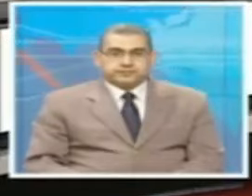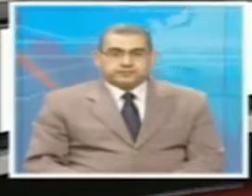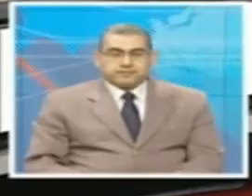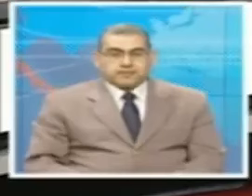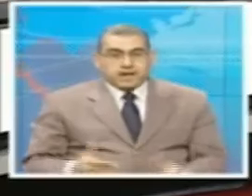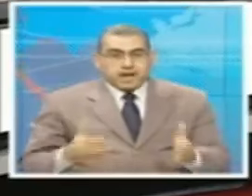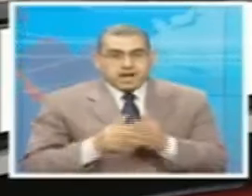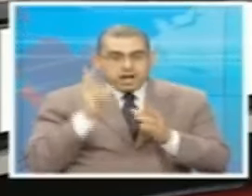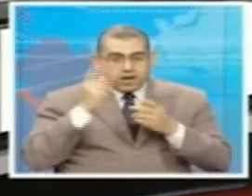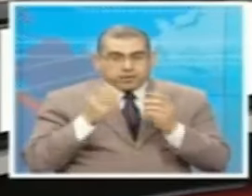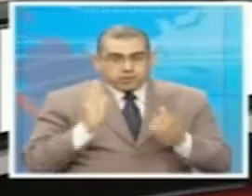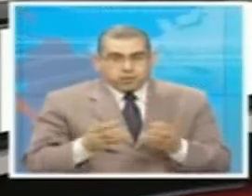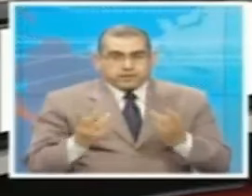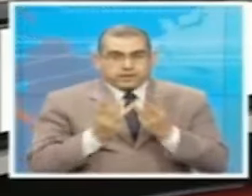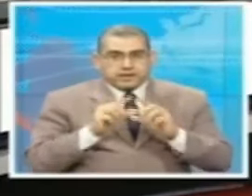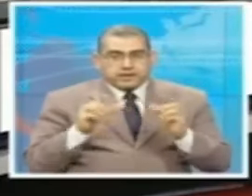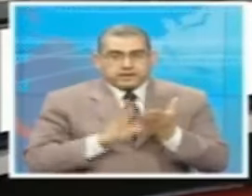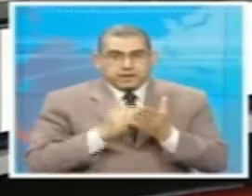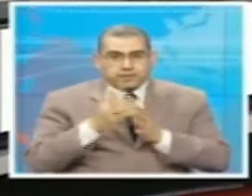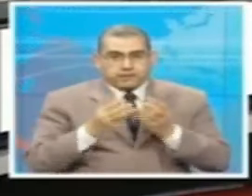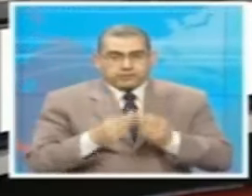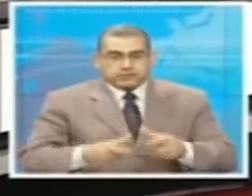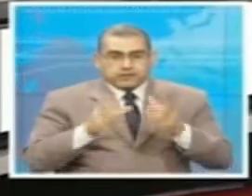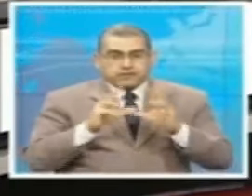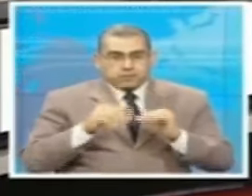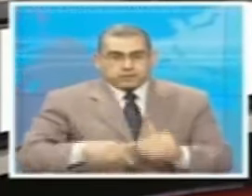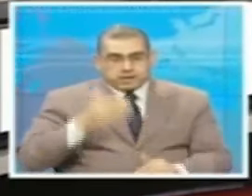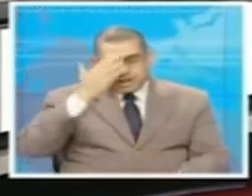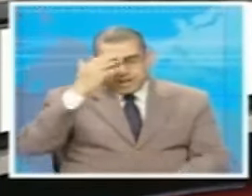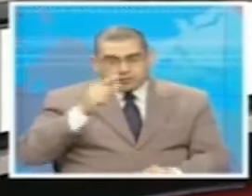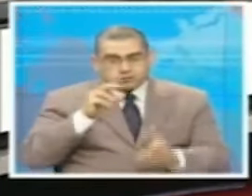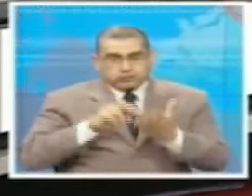النشرة، ويمكنكم دائما متابعة البث الحي للنشرات والبرامج والمزيد من